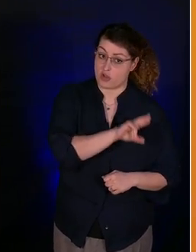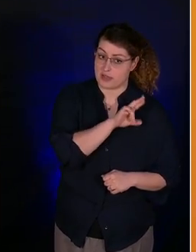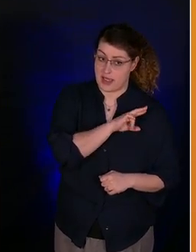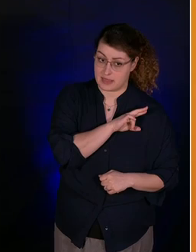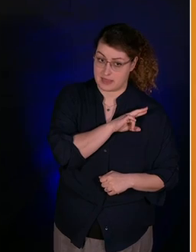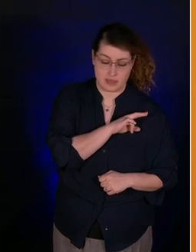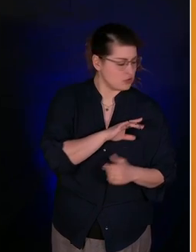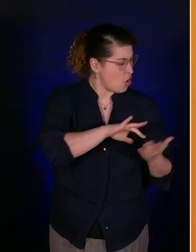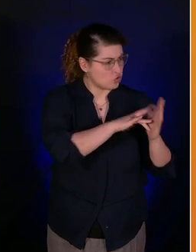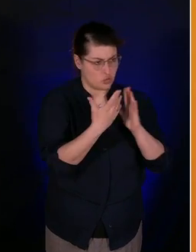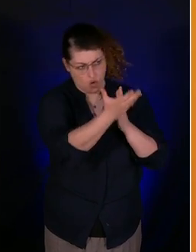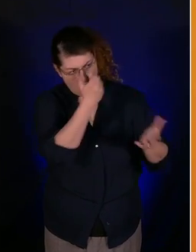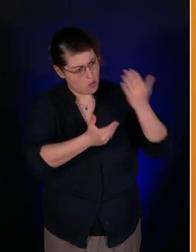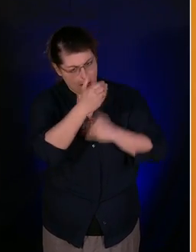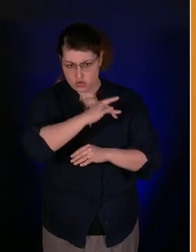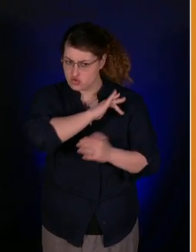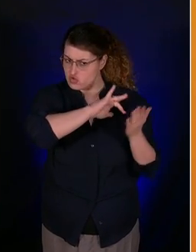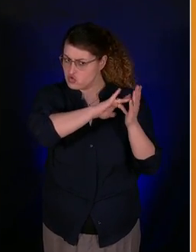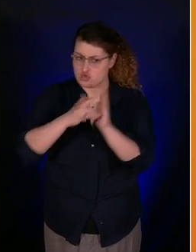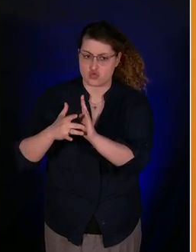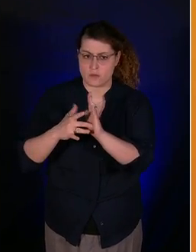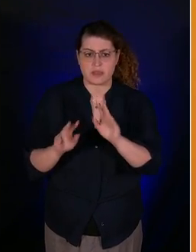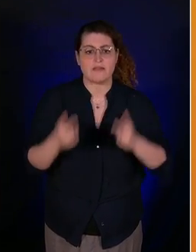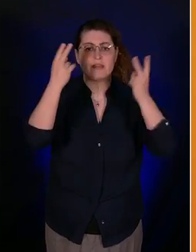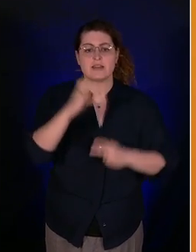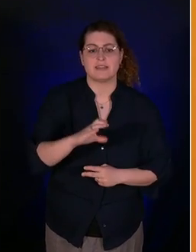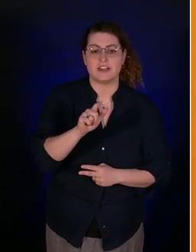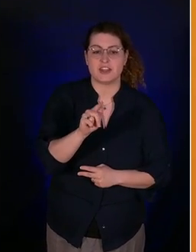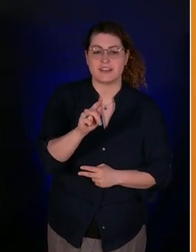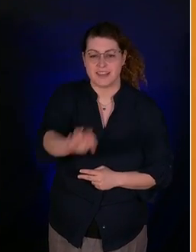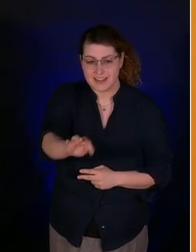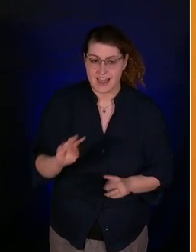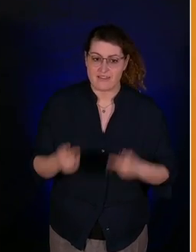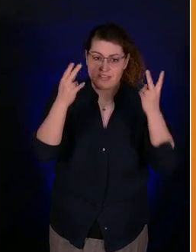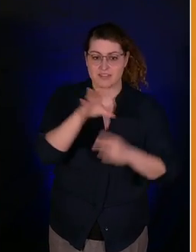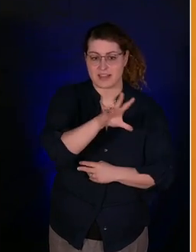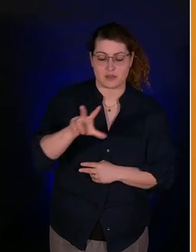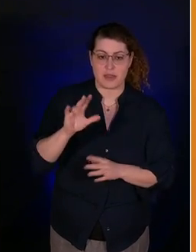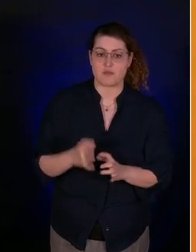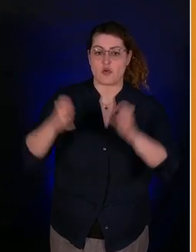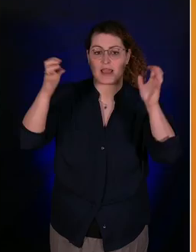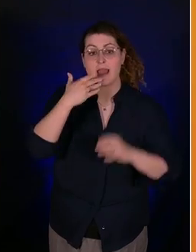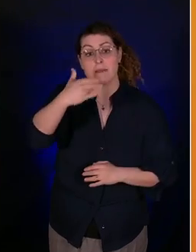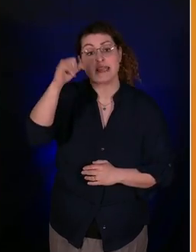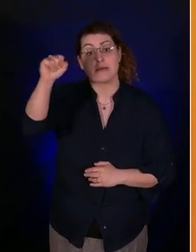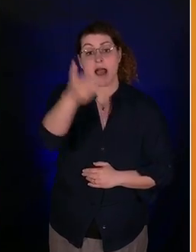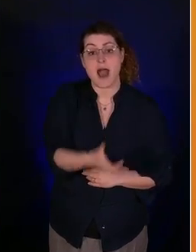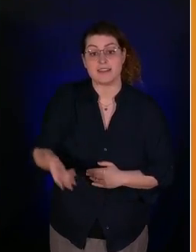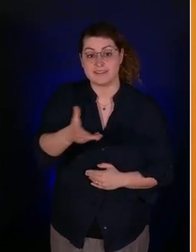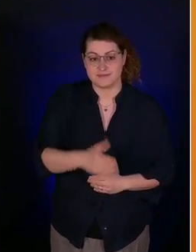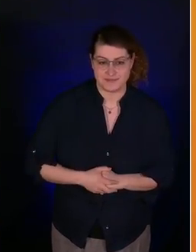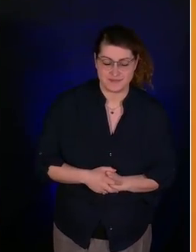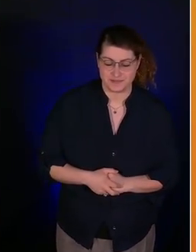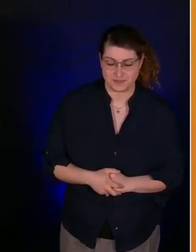tout leur reprendre. On va tout leur reprendre. Vive la CGT, vive le 53e congrès. Merci les camarades.